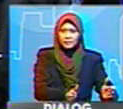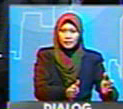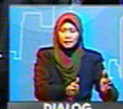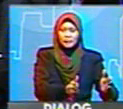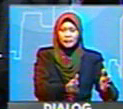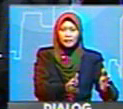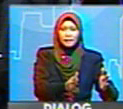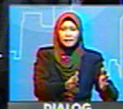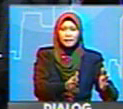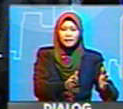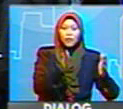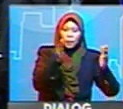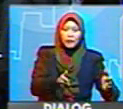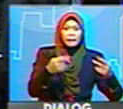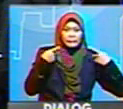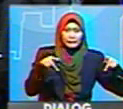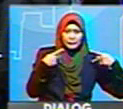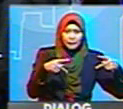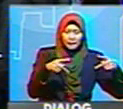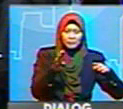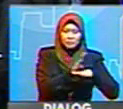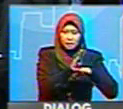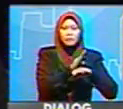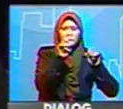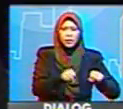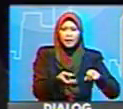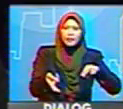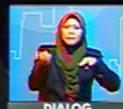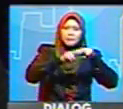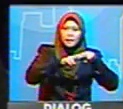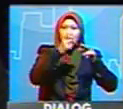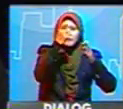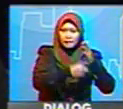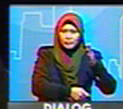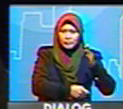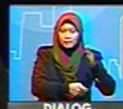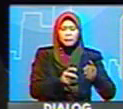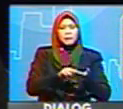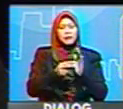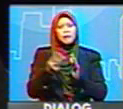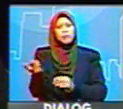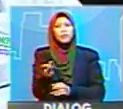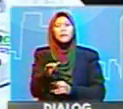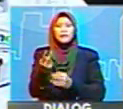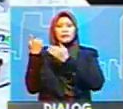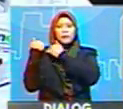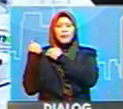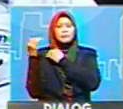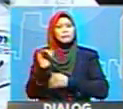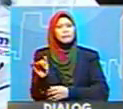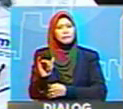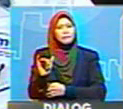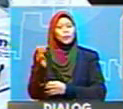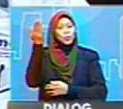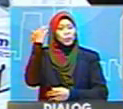peniaga pun mereka juga boleh menaikkan harga jadi dua-dua ni memainkan peranan dan biasanya sewaktu saya di